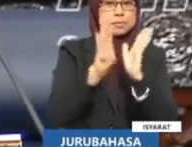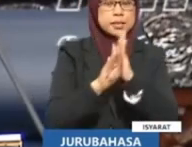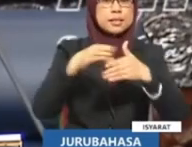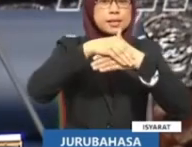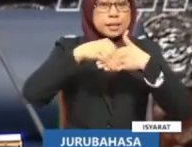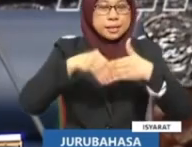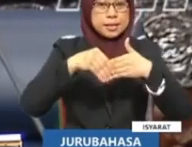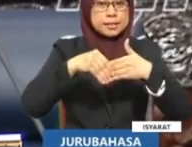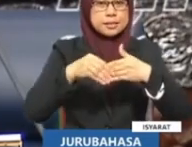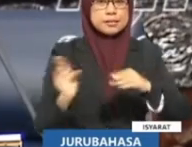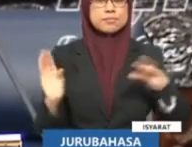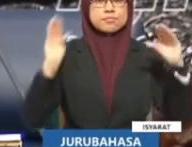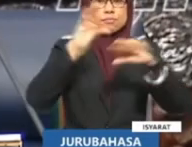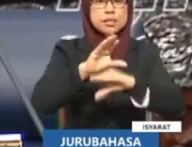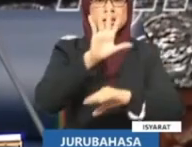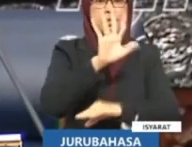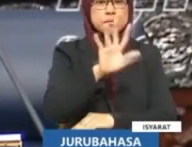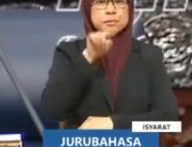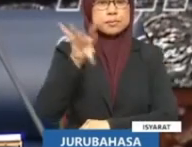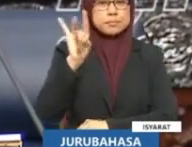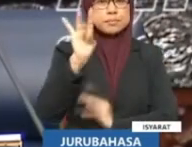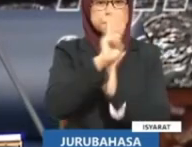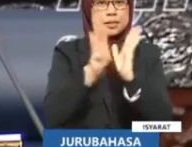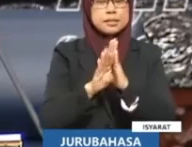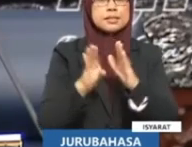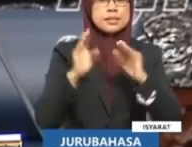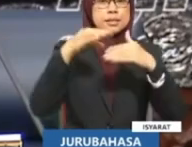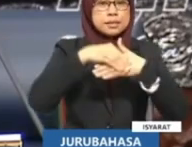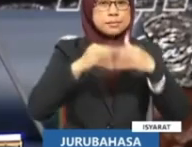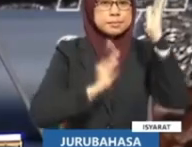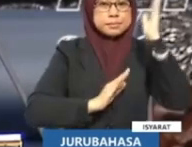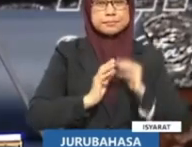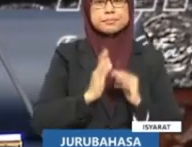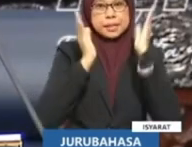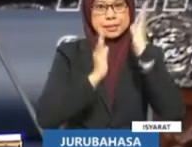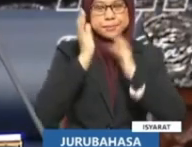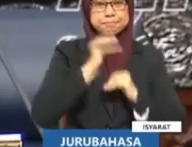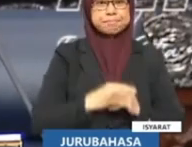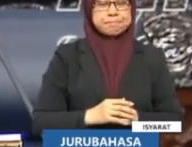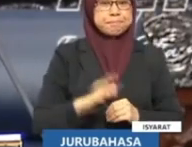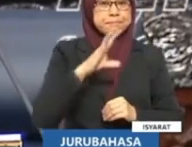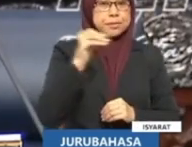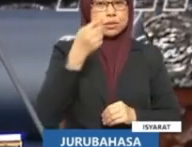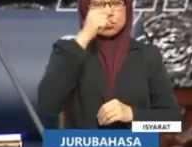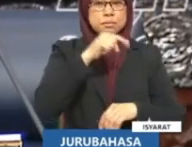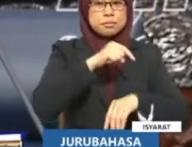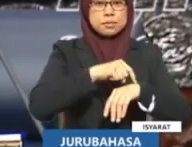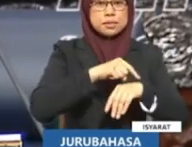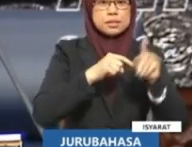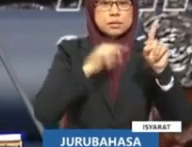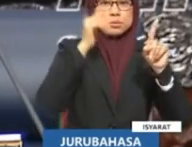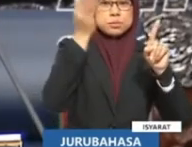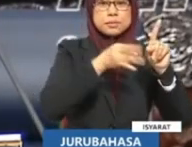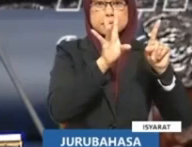ini ditampung sebanyak 50 08 biner Ringgit Malaysia Hai itu bagi tempoh